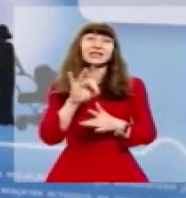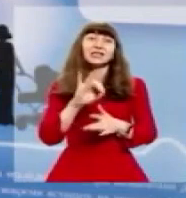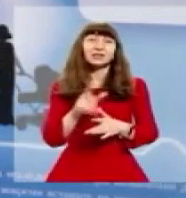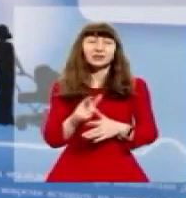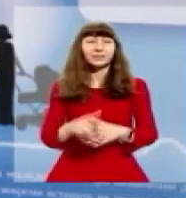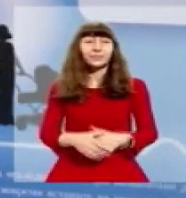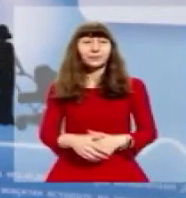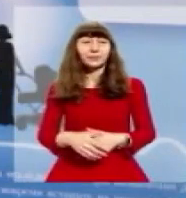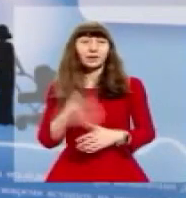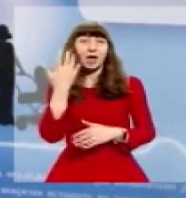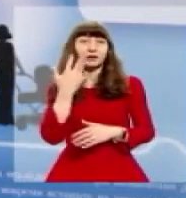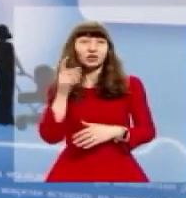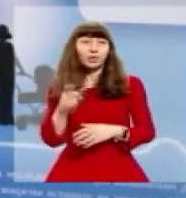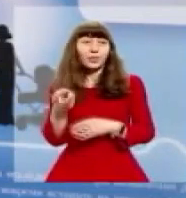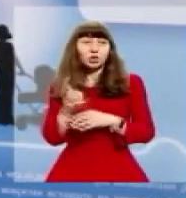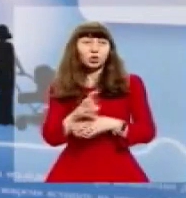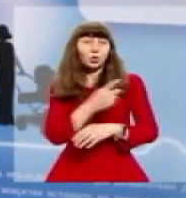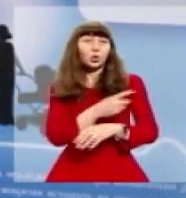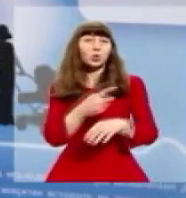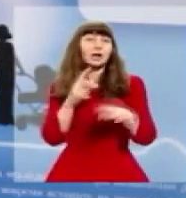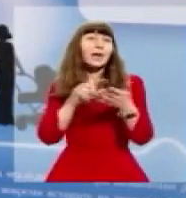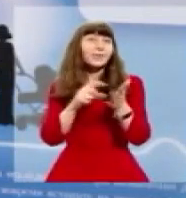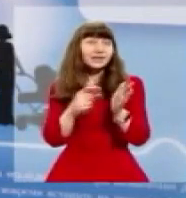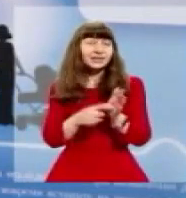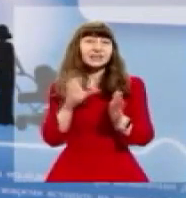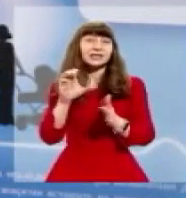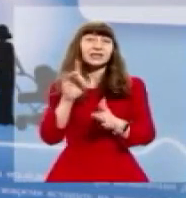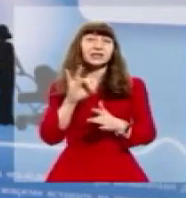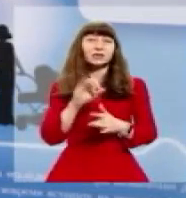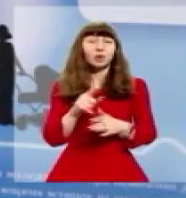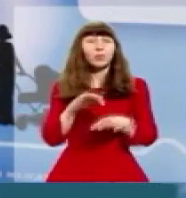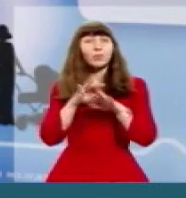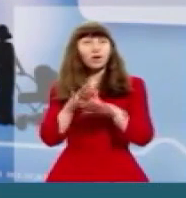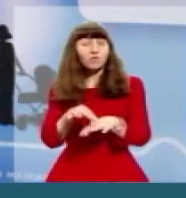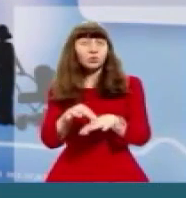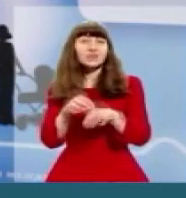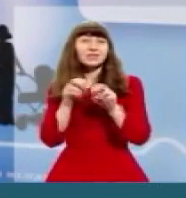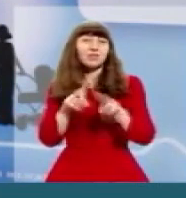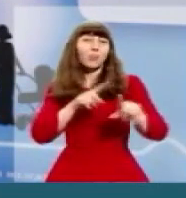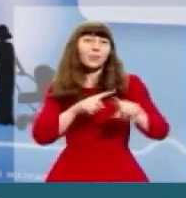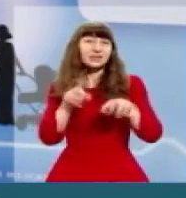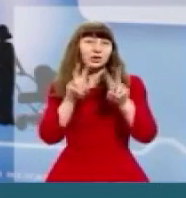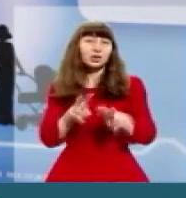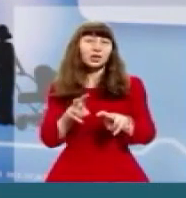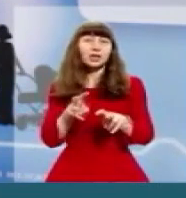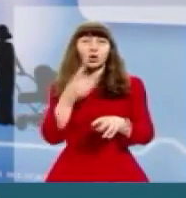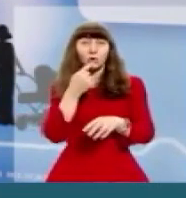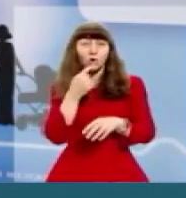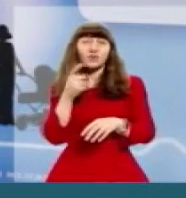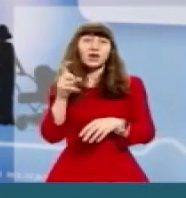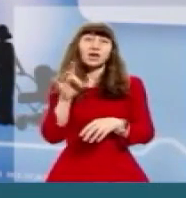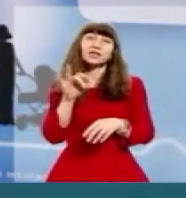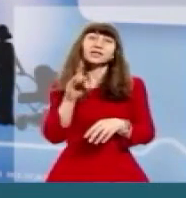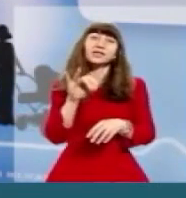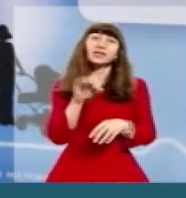пациент пришел в врачебный кабинет, ему определяют экспресс-диагностику, проводят экспресс-диагностику холестерина на